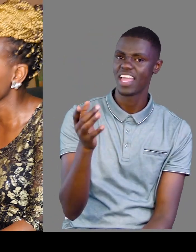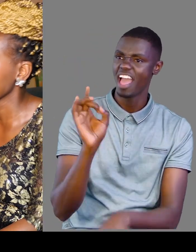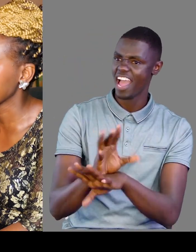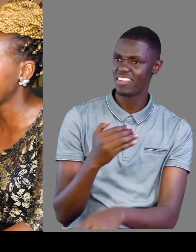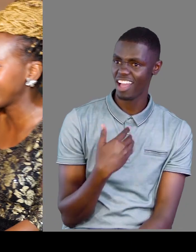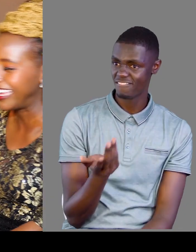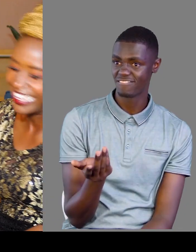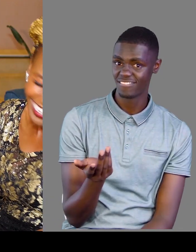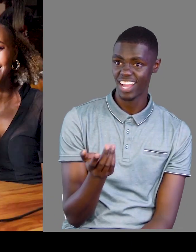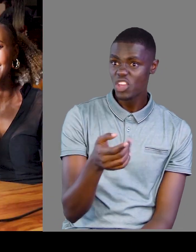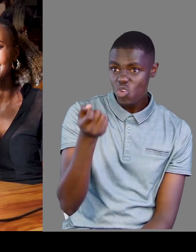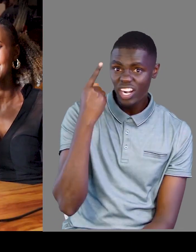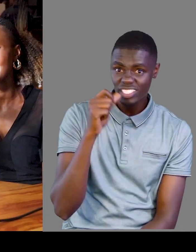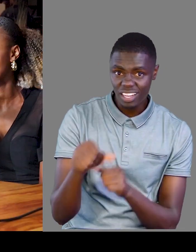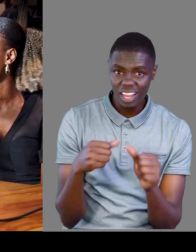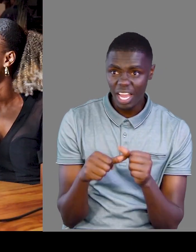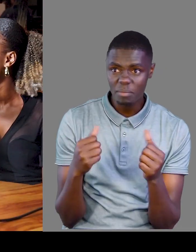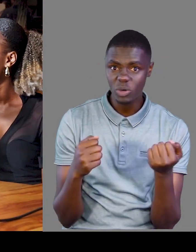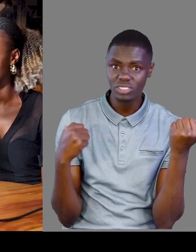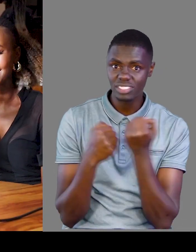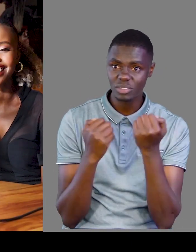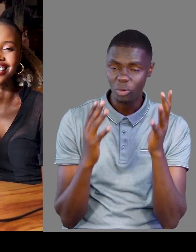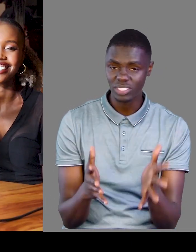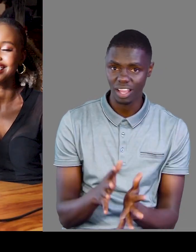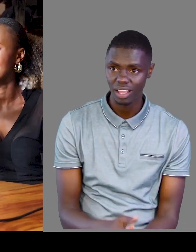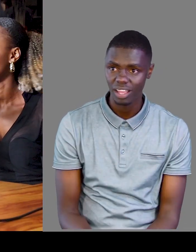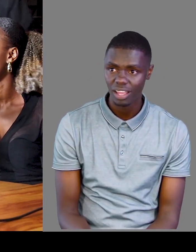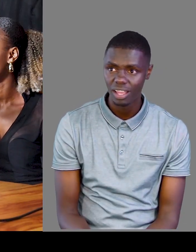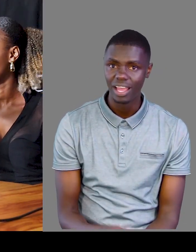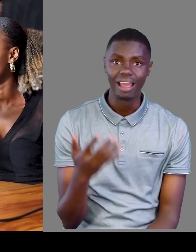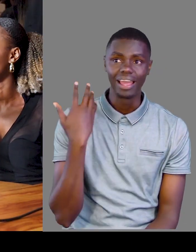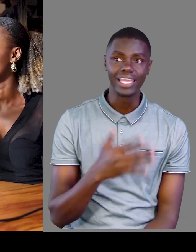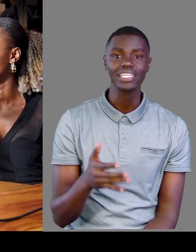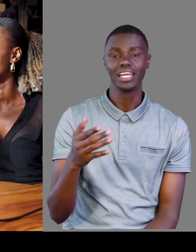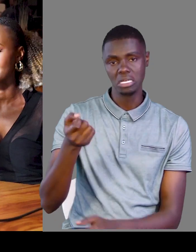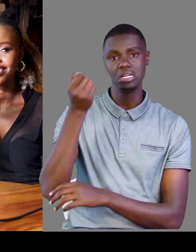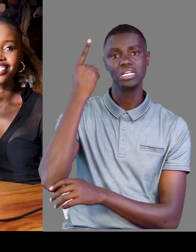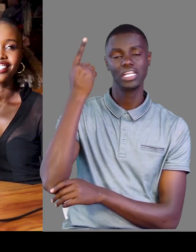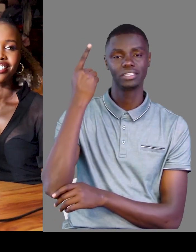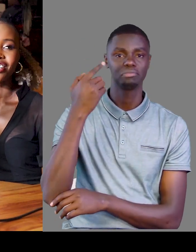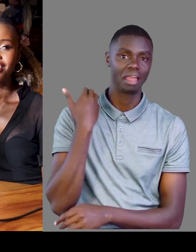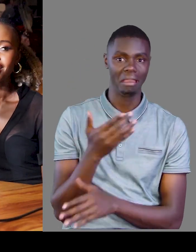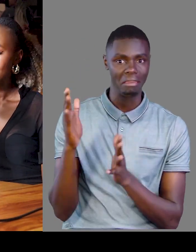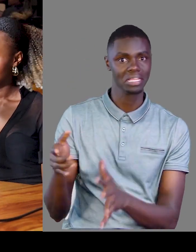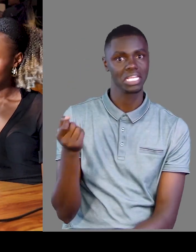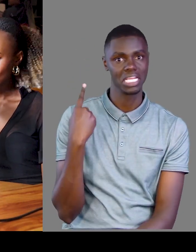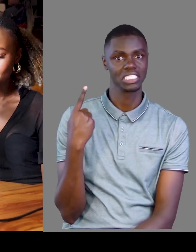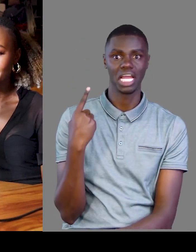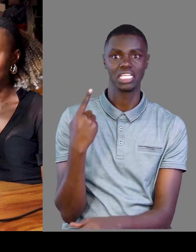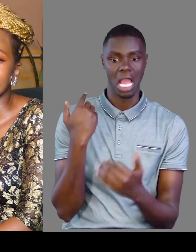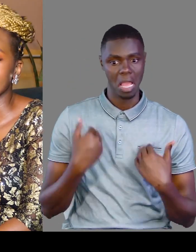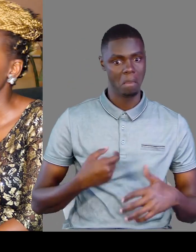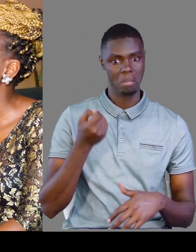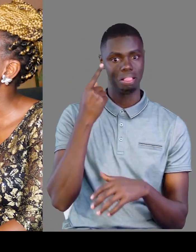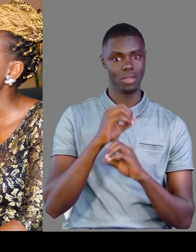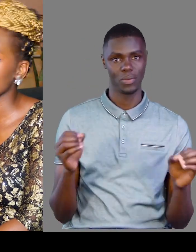Unaelewa kweli? Unaona kitu ya arrow points to the eater. The eater ndio anaelewa. Yeye ndio anajua. So mimi na